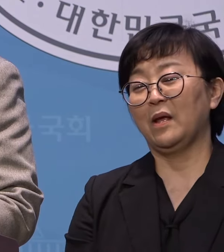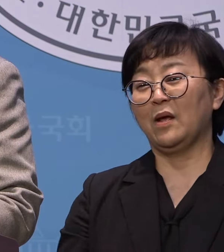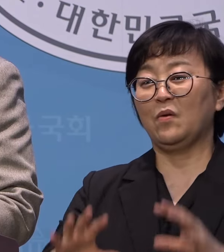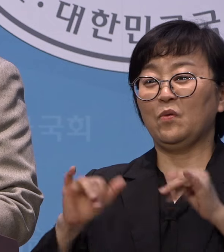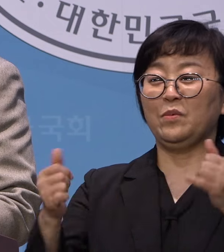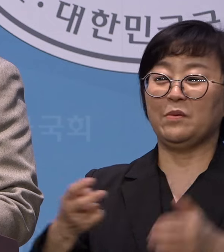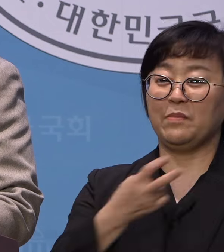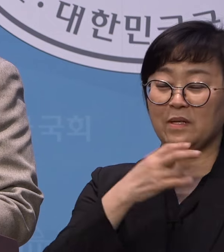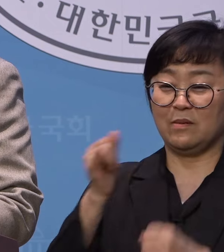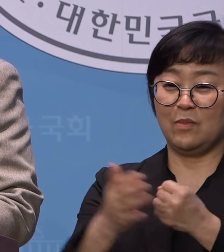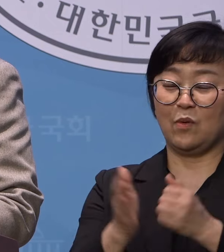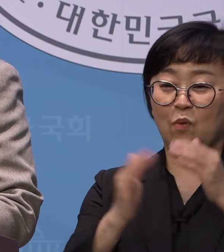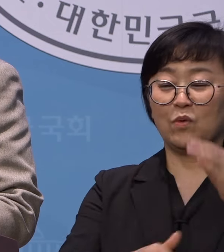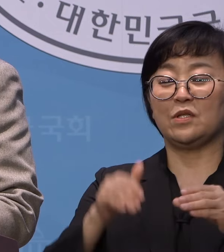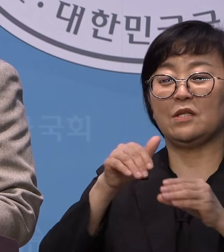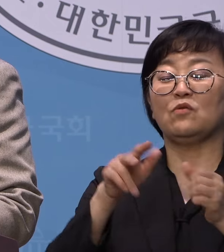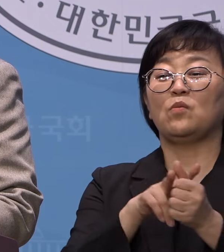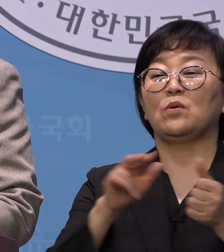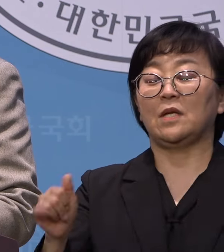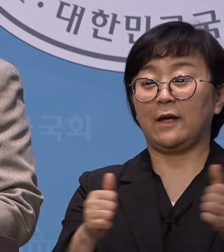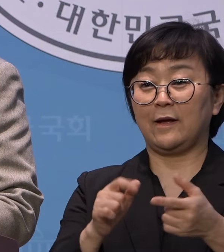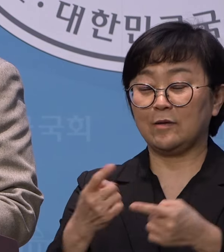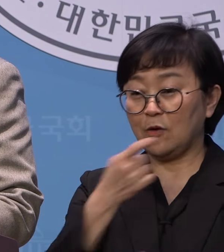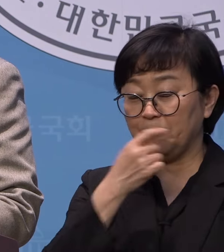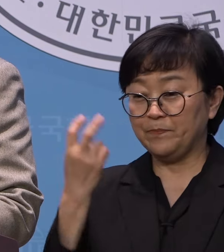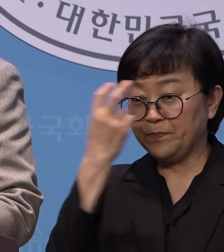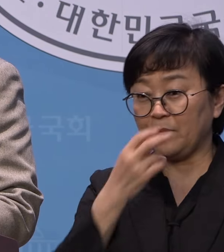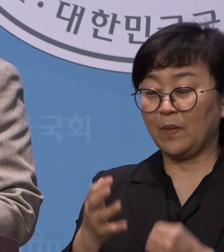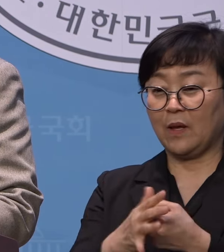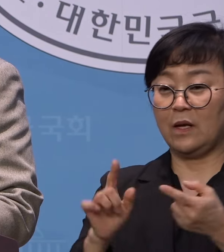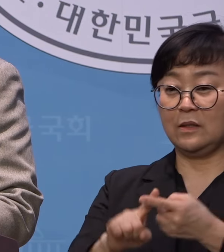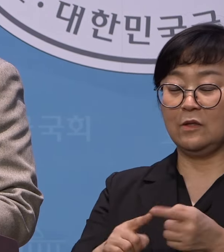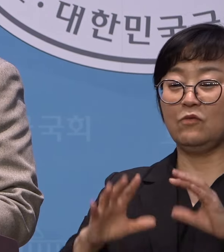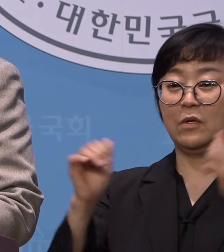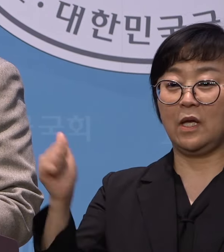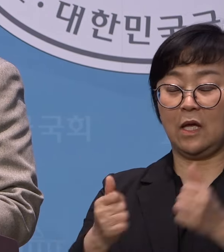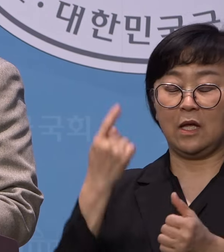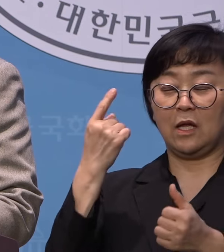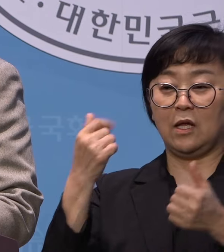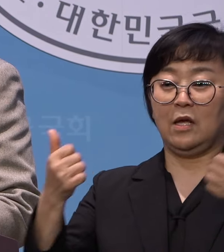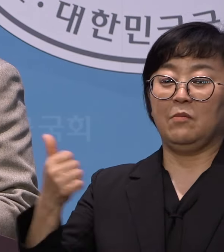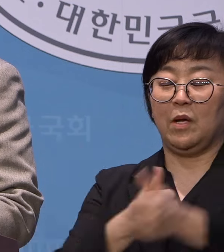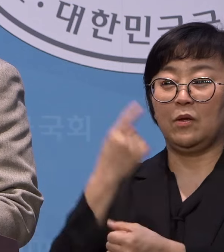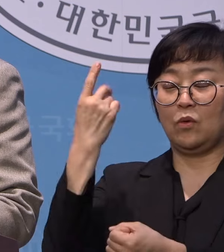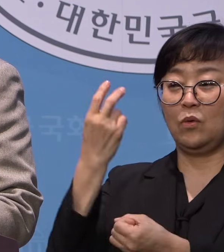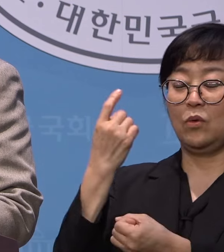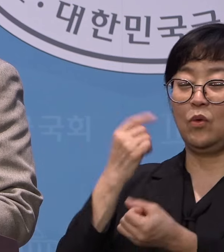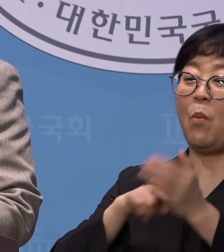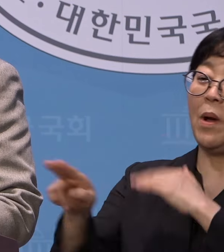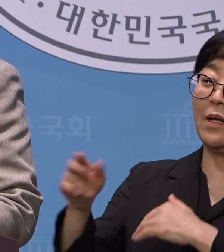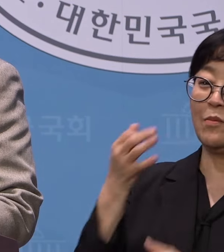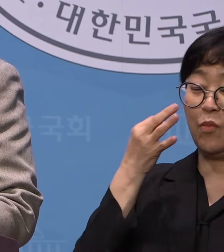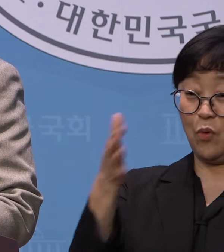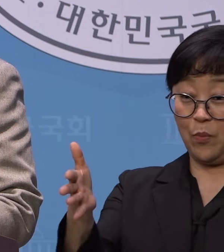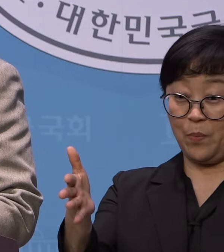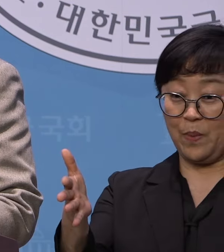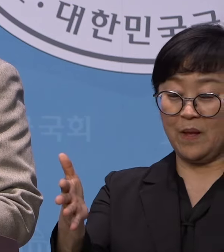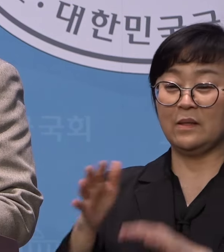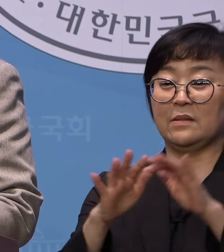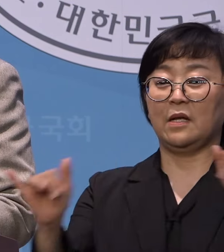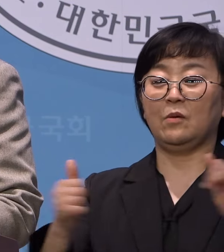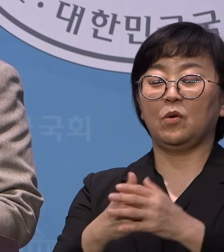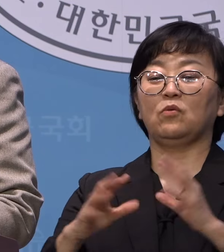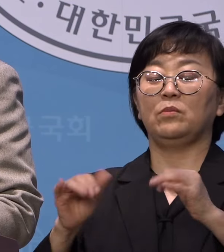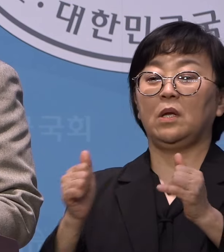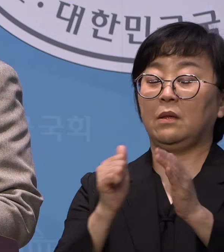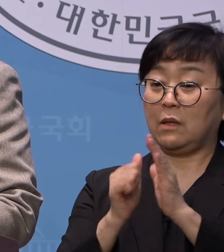국민을 대신해 공직 후보자를 검증하는 국회의 인사청문회 도중 도망치는 기행을 벌인 사람이